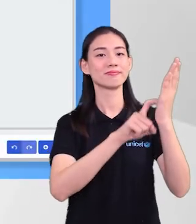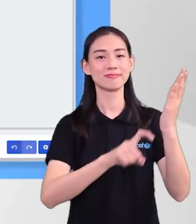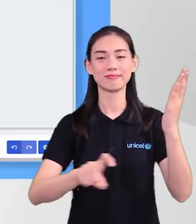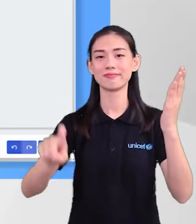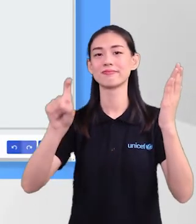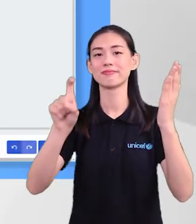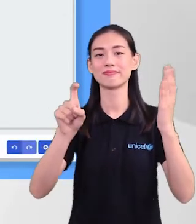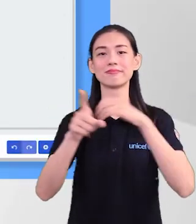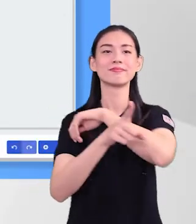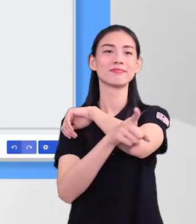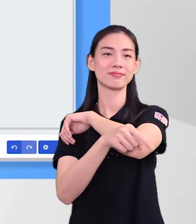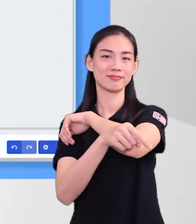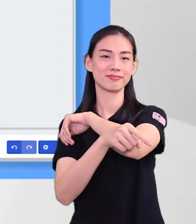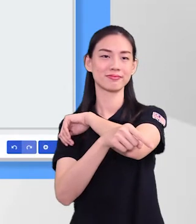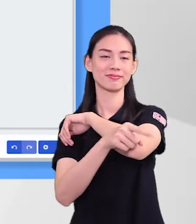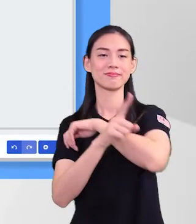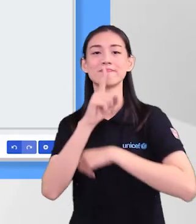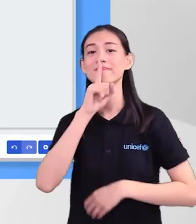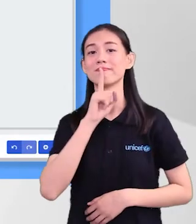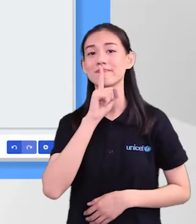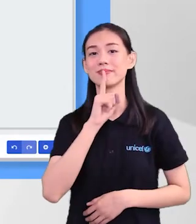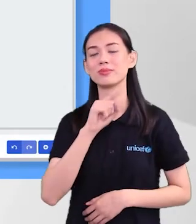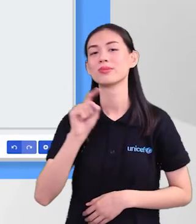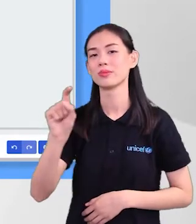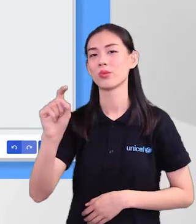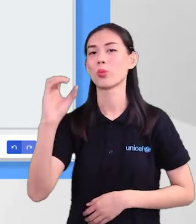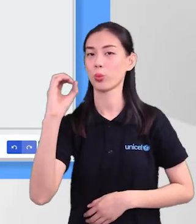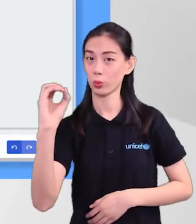On start, letakkan blok set echo to 0.